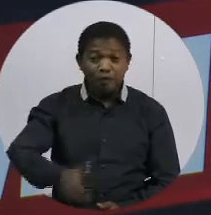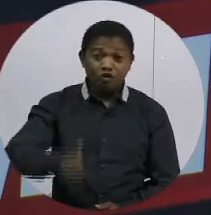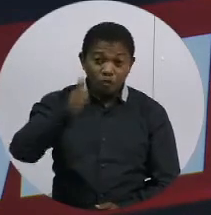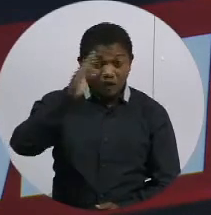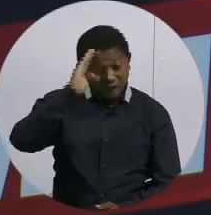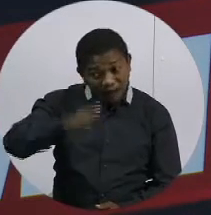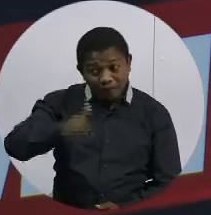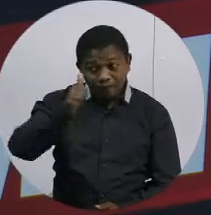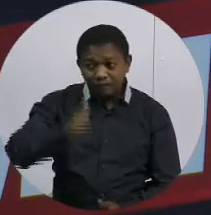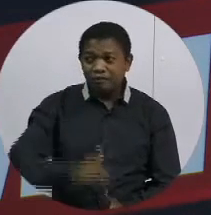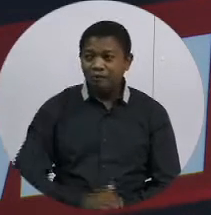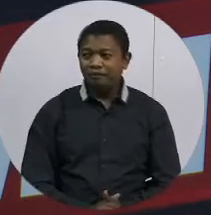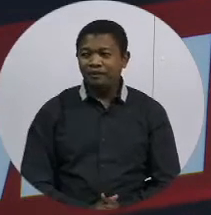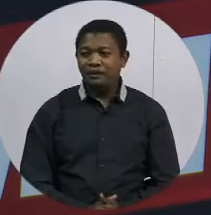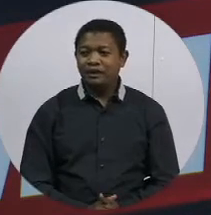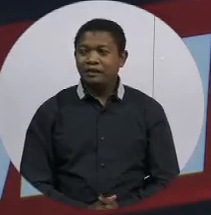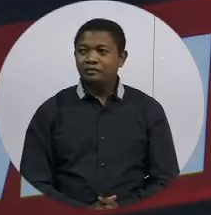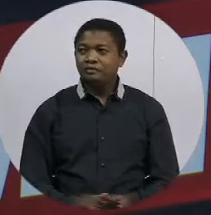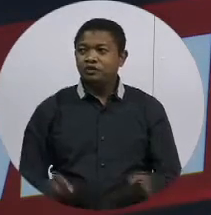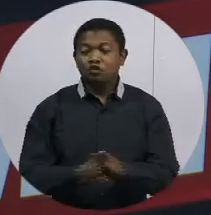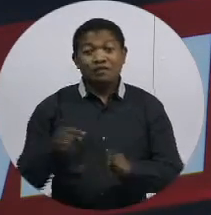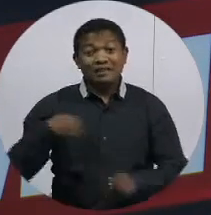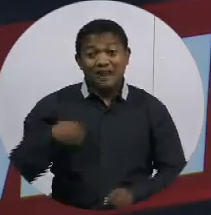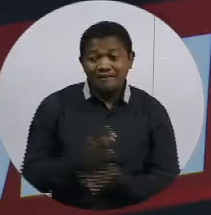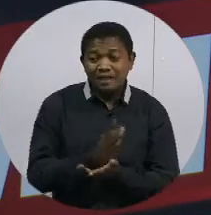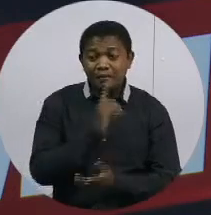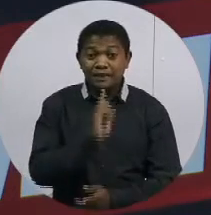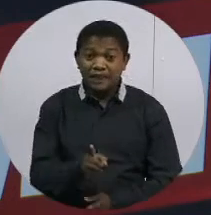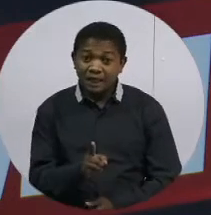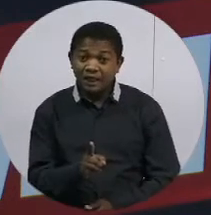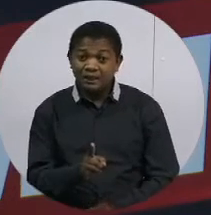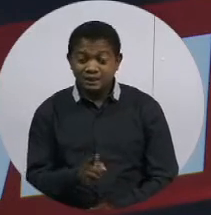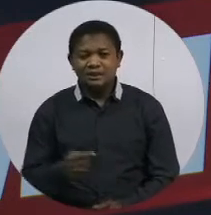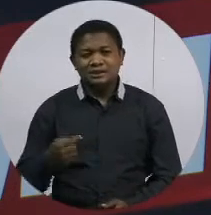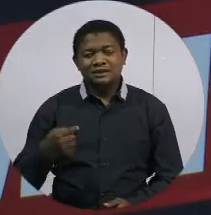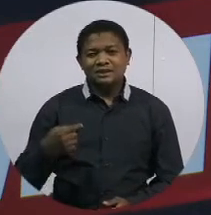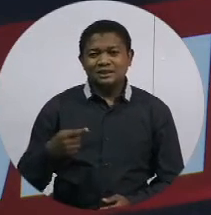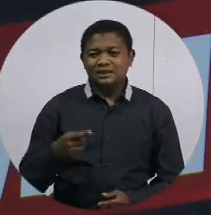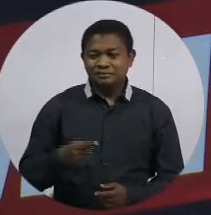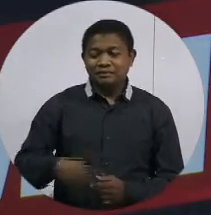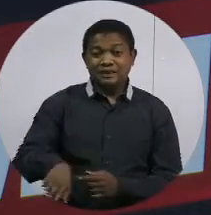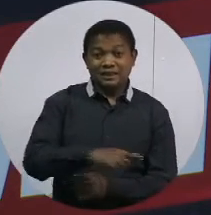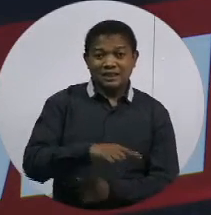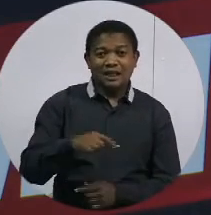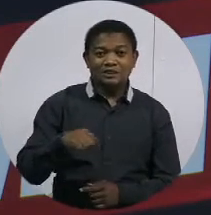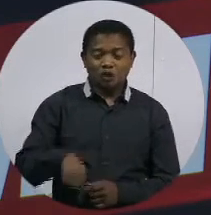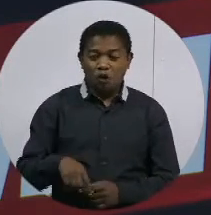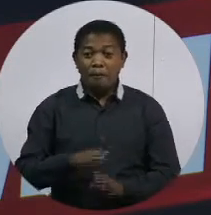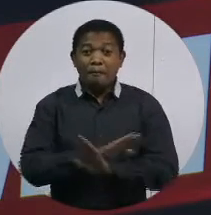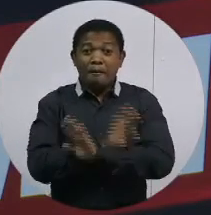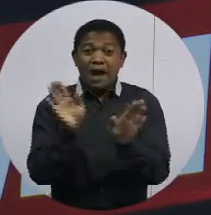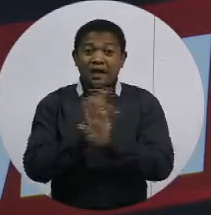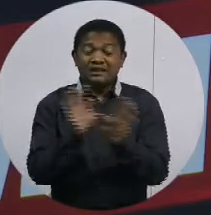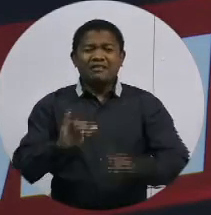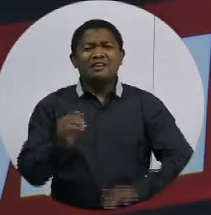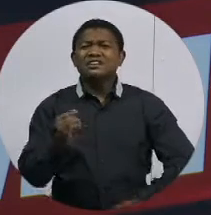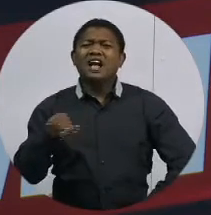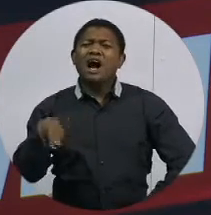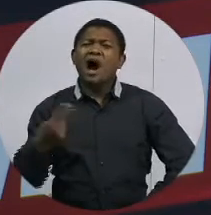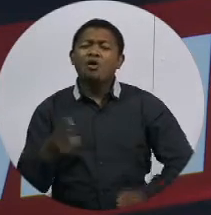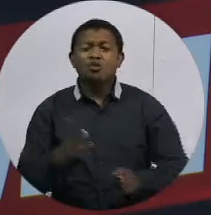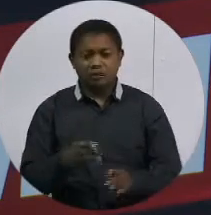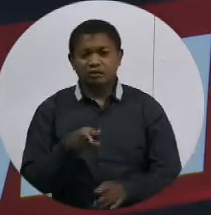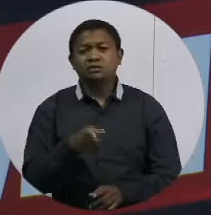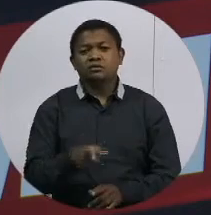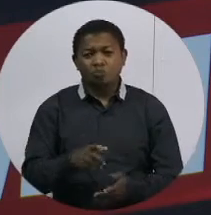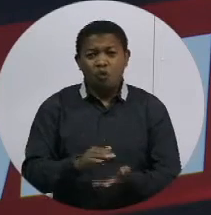Araka nefa nambarako teo dia hitondra amintsika ny fanazavana makasika n'izay fiakaran'ny olona sitrany coronavirus izay